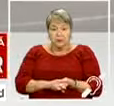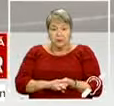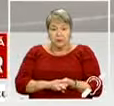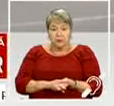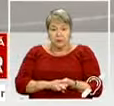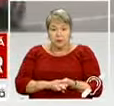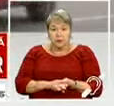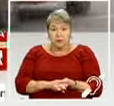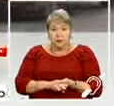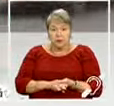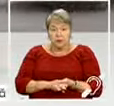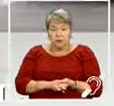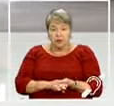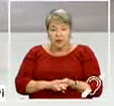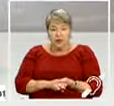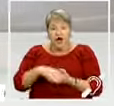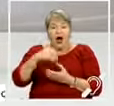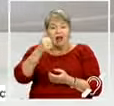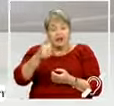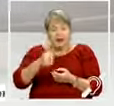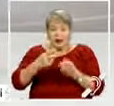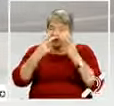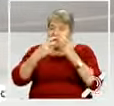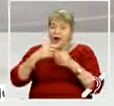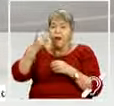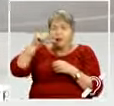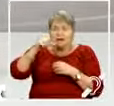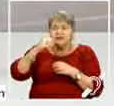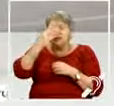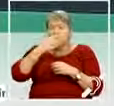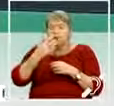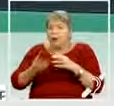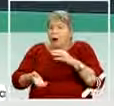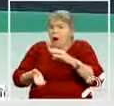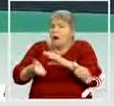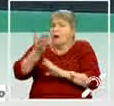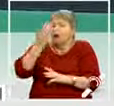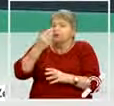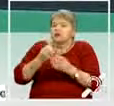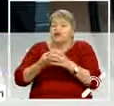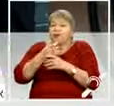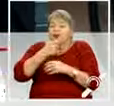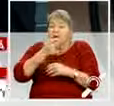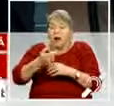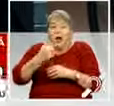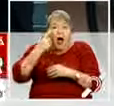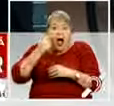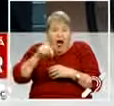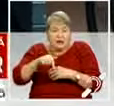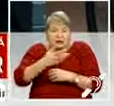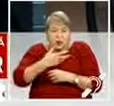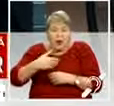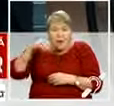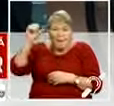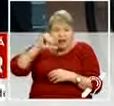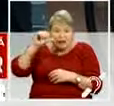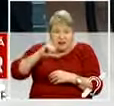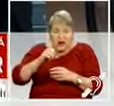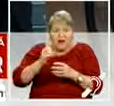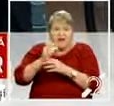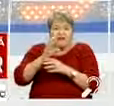Bună ziua, bun găsit tuturor! Într-adevăr, prețurile carburanților sunt tot mai mari de la începutul acestui an. Spre exemplu, astăzi în București, benzina standard se vinde cu un